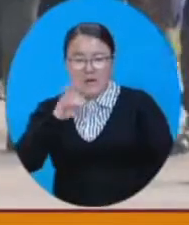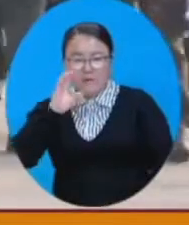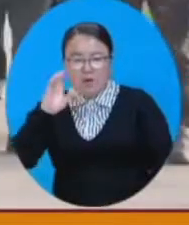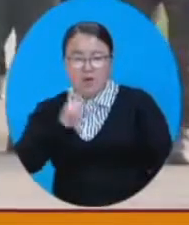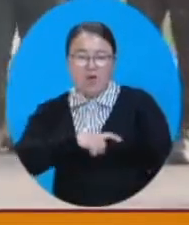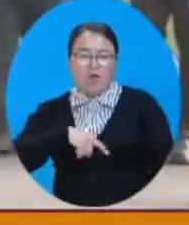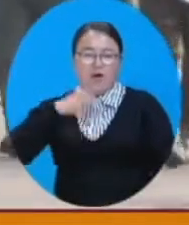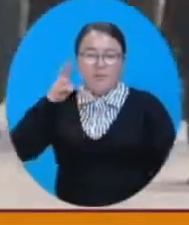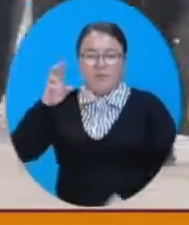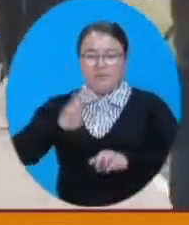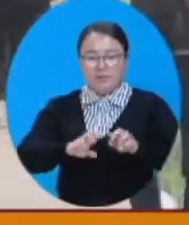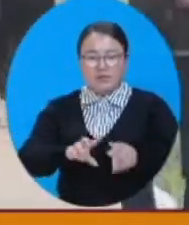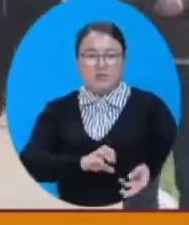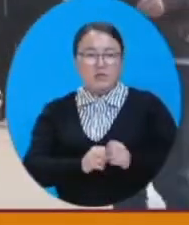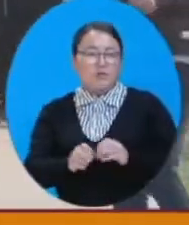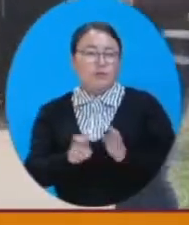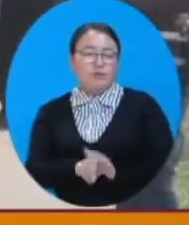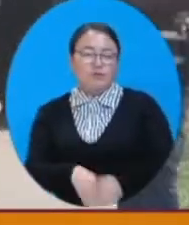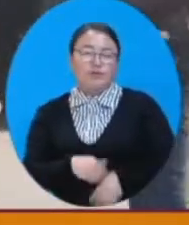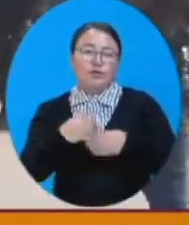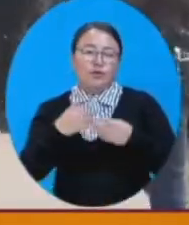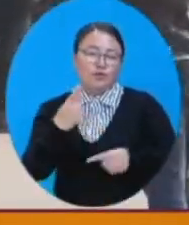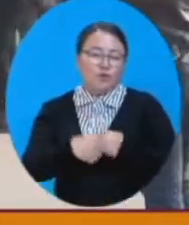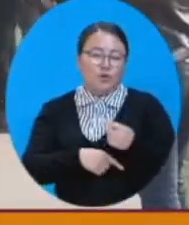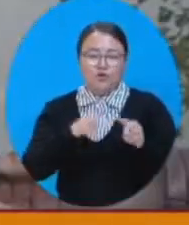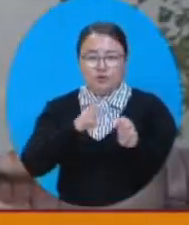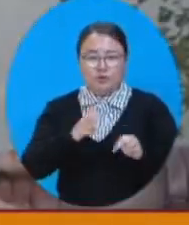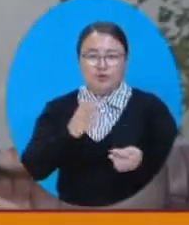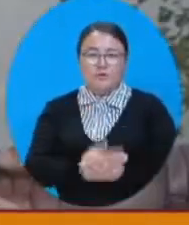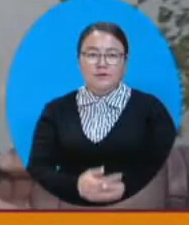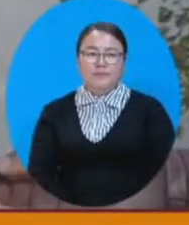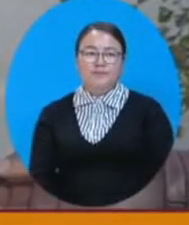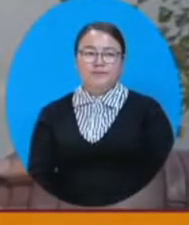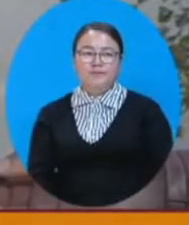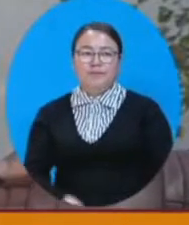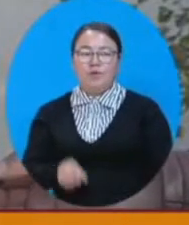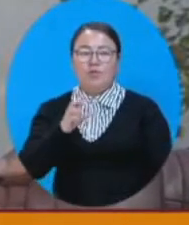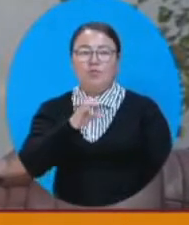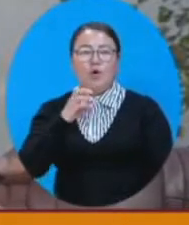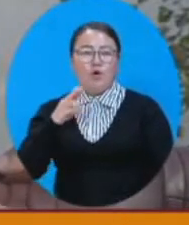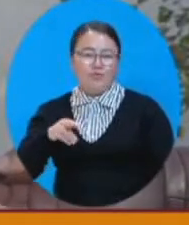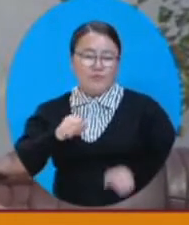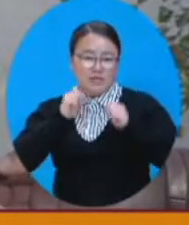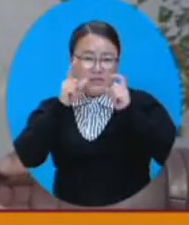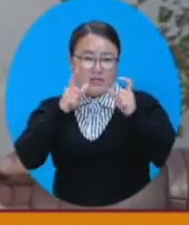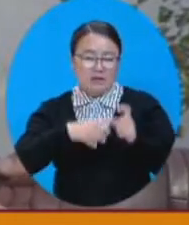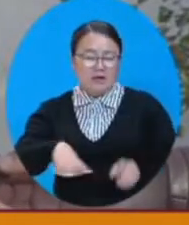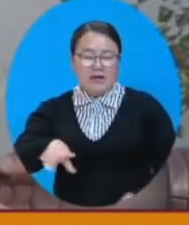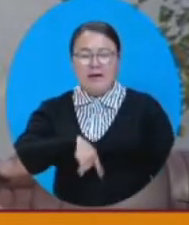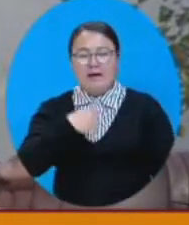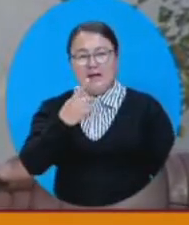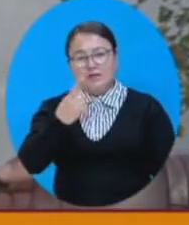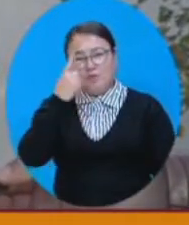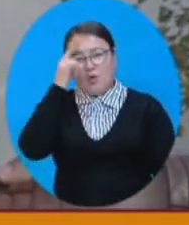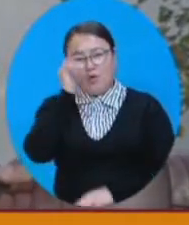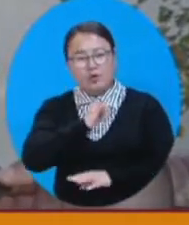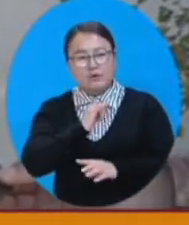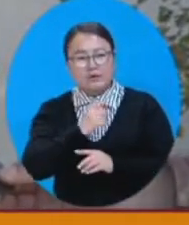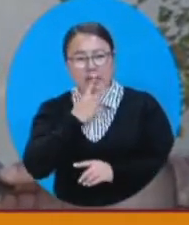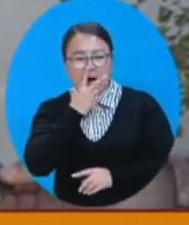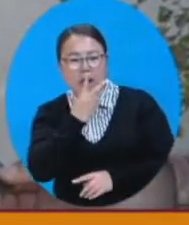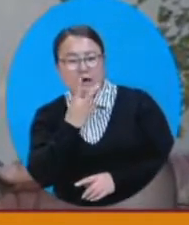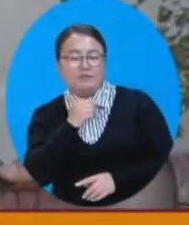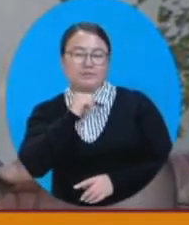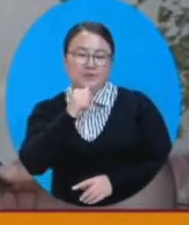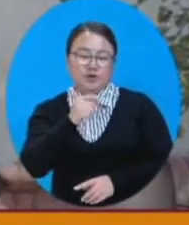ахуйн нэгж хувийн компаниудад бизнес эрх боломжийг олгох талаар судалж байгаа юм а. Нөгөө бомбын сервис гэдэг нь бид нас дан ганц Монгол талаас харахаас